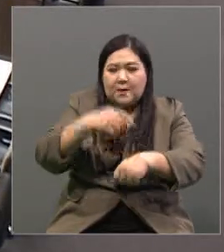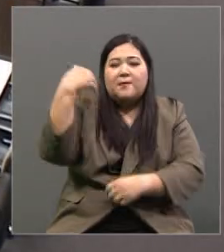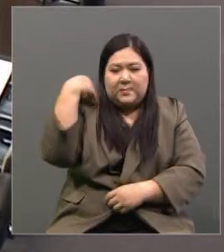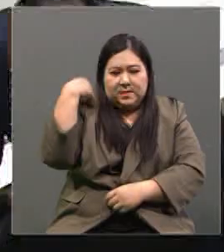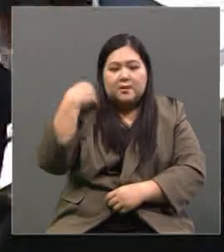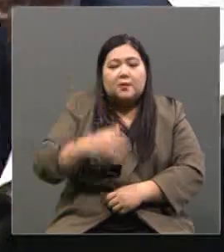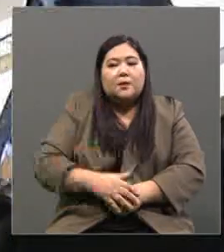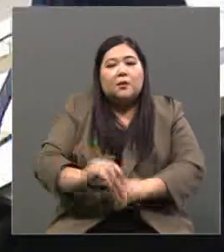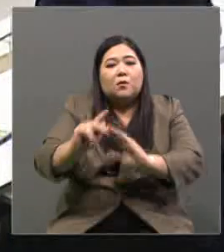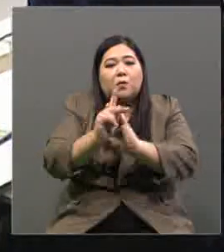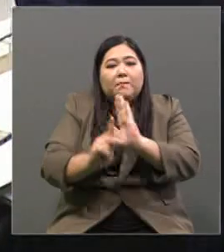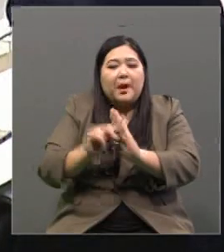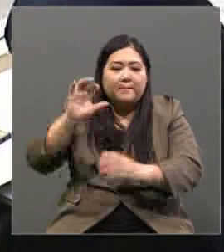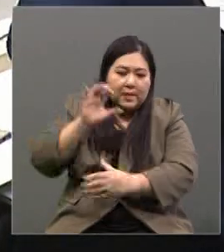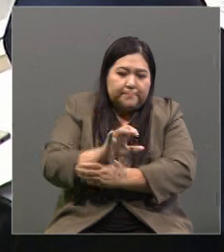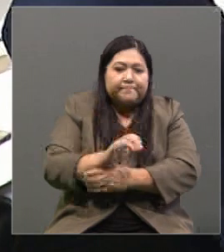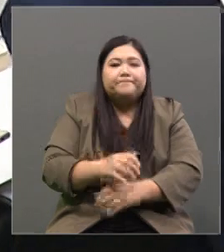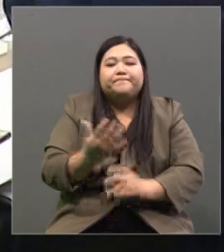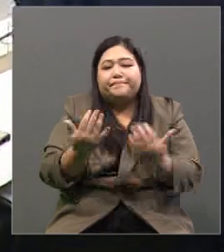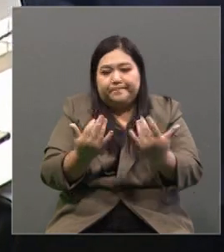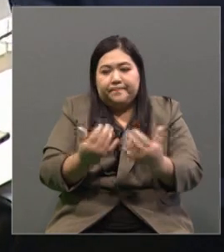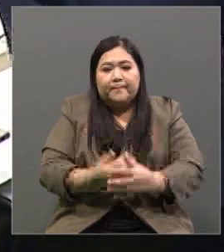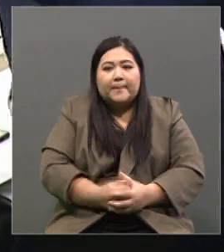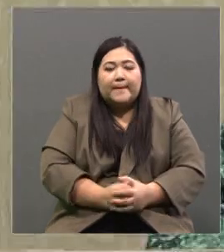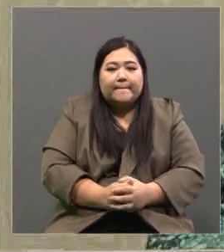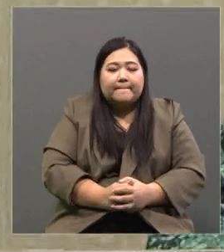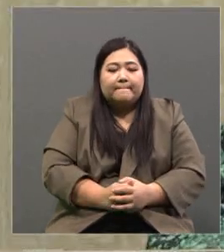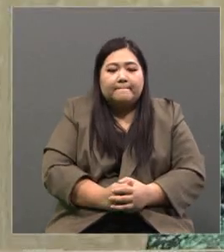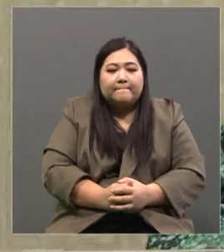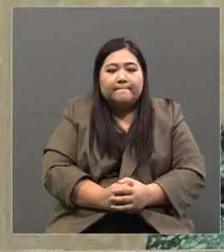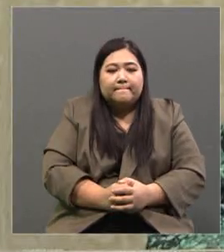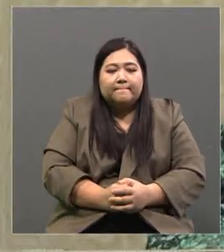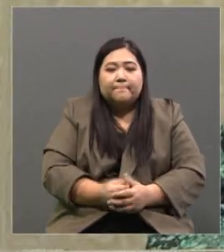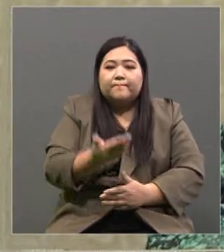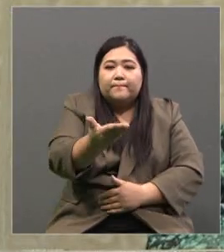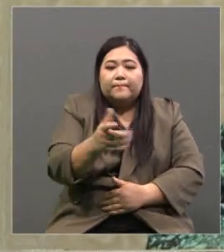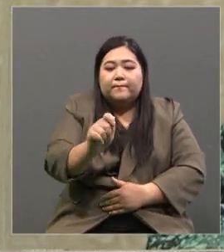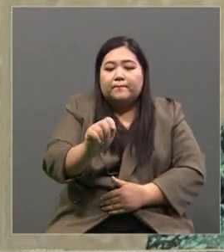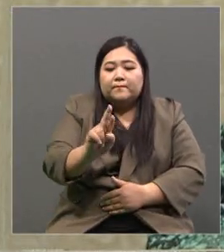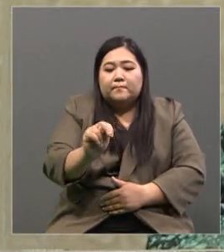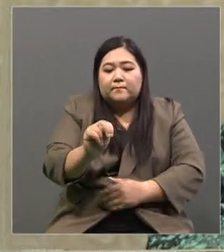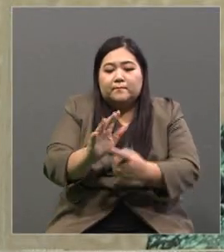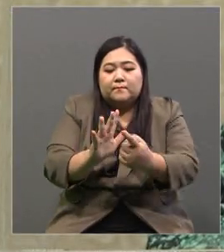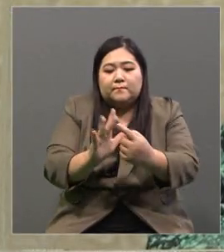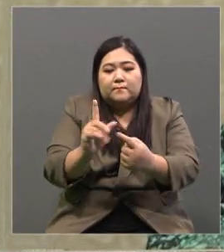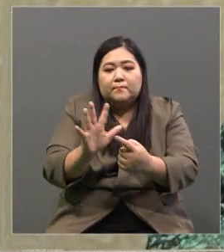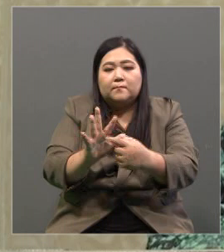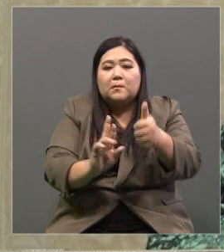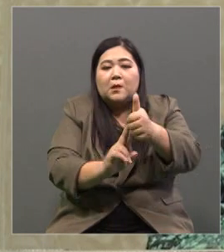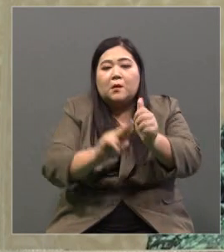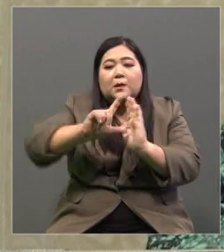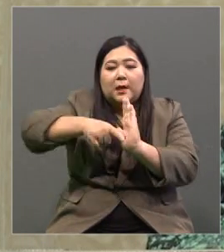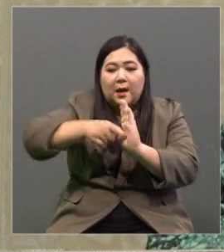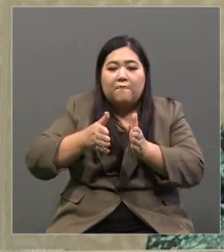กว่ากฎหมายเนี่ยจะมีผลบังคับใช้ค่ะ ซึ่งล่าสุดนั้นนะครับนายอนุชาบุรพชัยศรีรองเลขาธิการนายกรัฐมนตรีฝ่าย